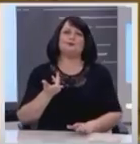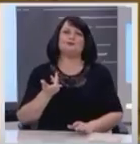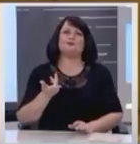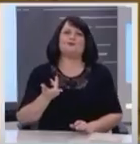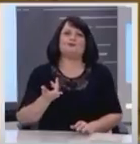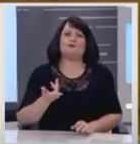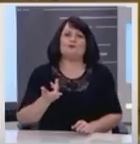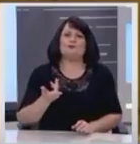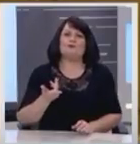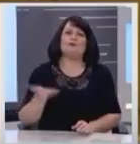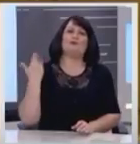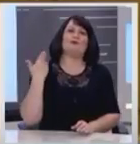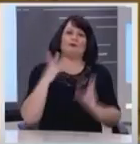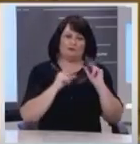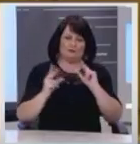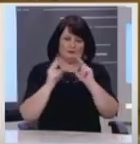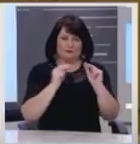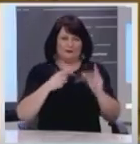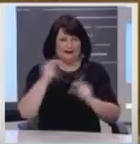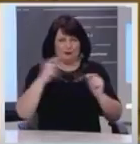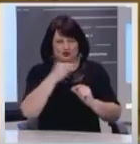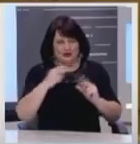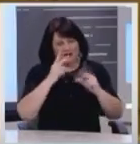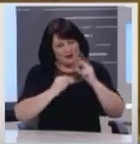και κατά τις συνομιλίες για το Κυπριακό,